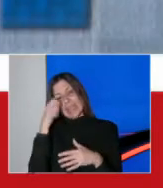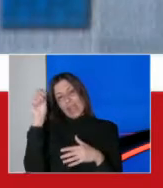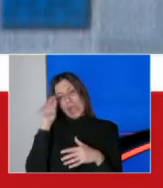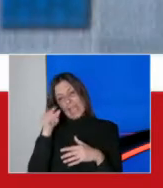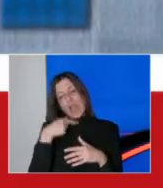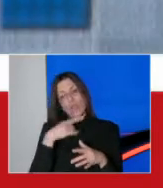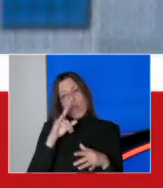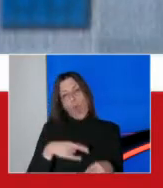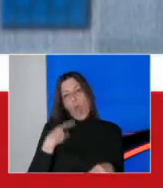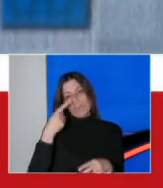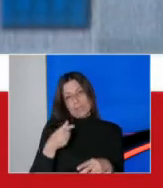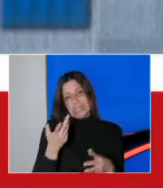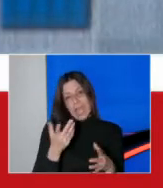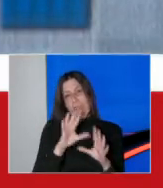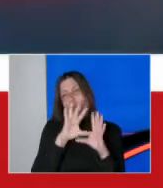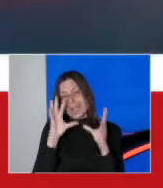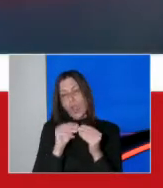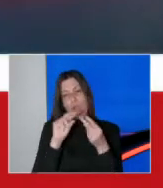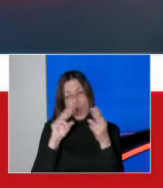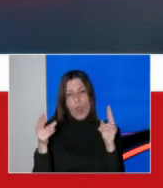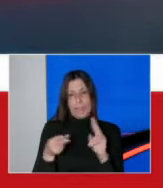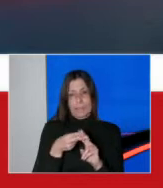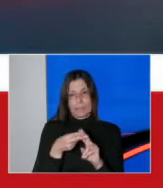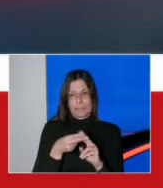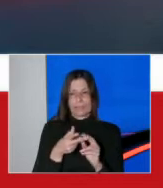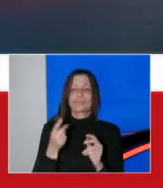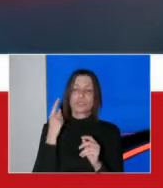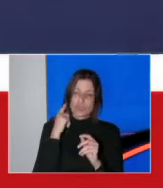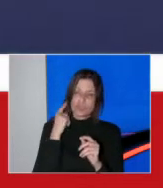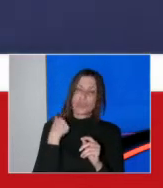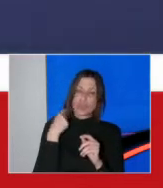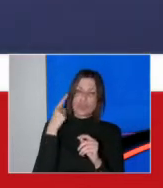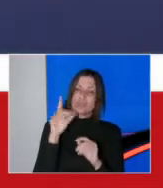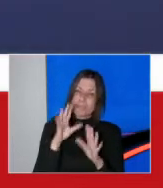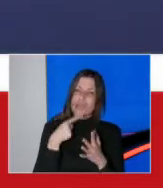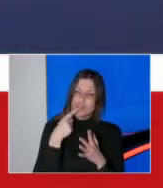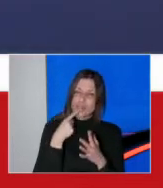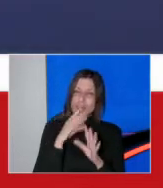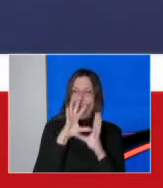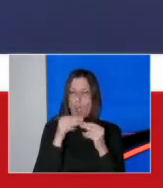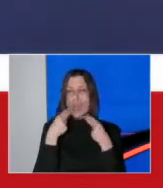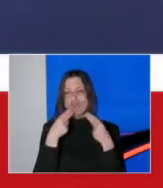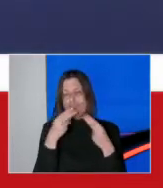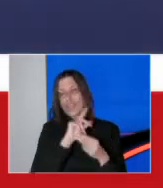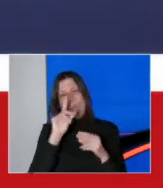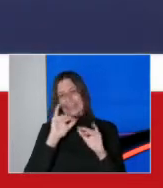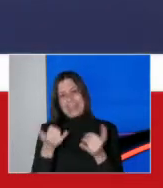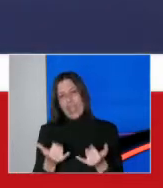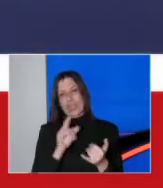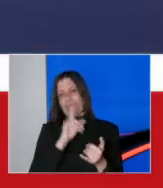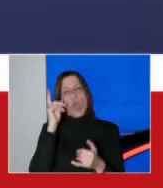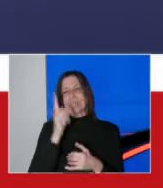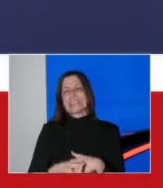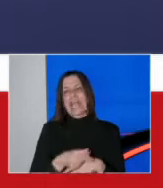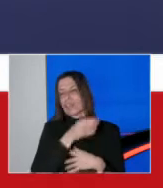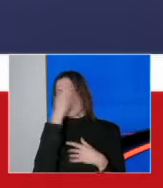האלה, אנחנו חווים אותן בכל העולם. תשמע, אני חושבת שזה מה שנקרא, כל התשובות לא נכונות. כלומר, זאת לא גזרת